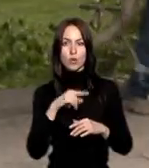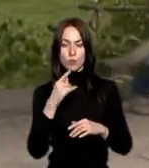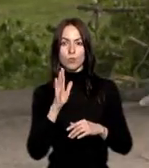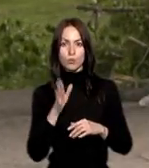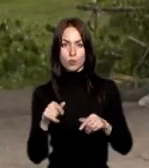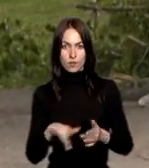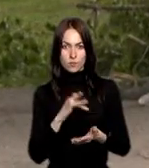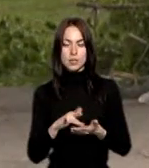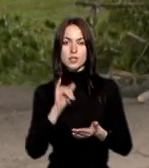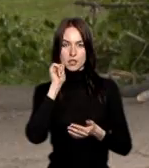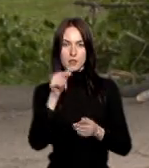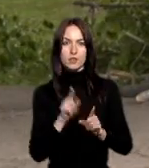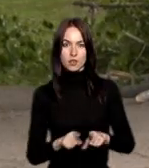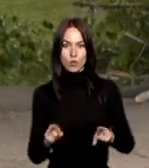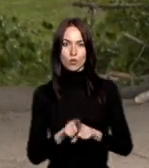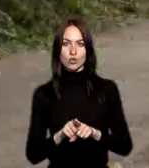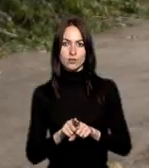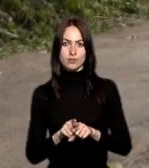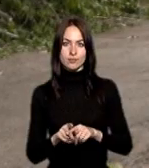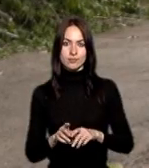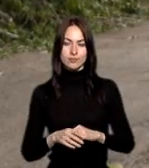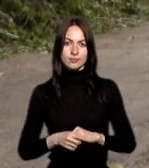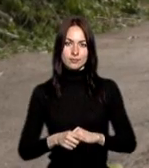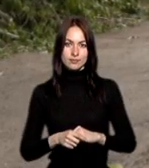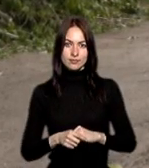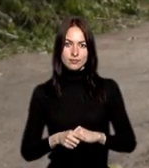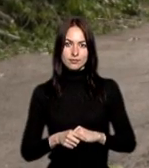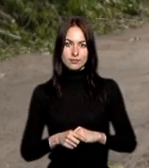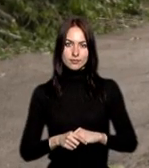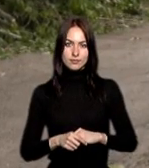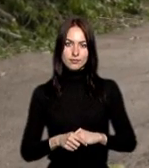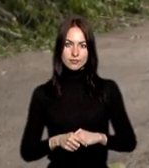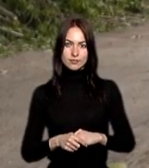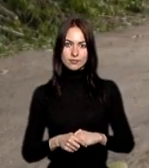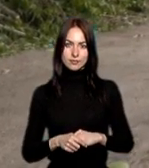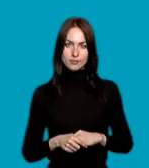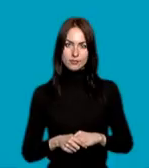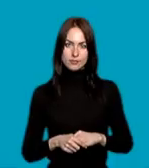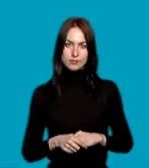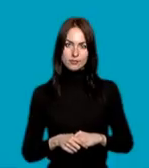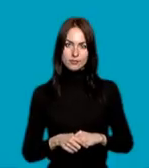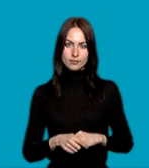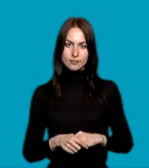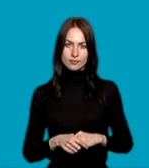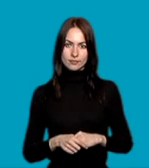триватимуть у місті і завтра. Софія Цвіткова та Михайло Воронков. Новини на Суспільному. Харків.